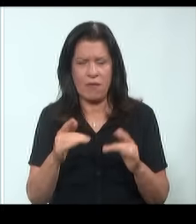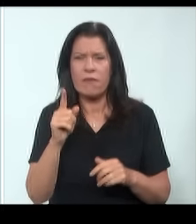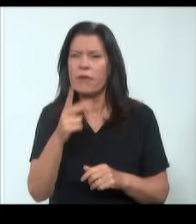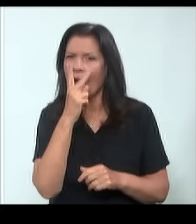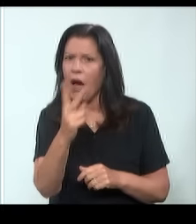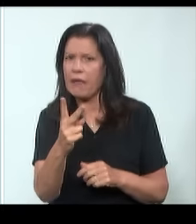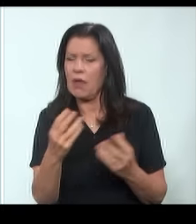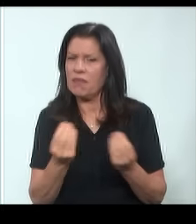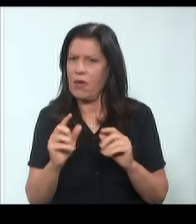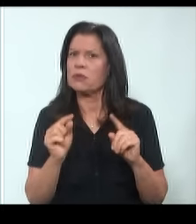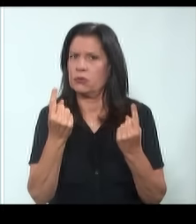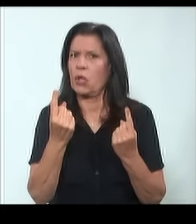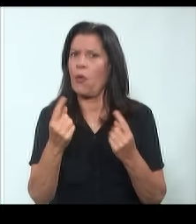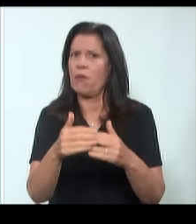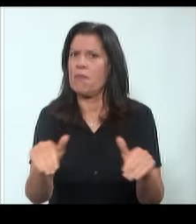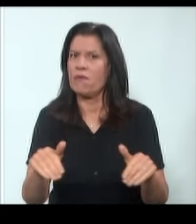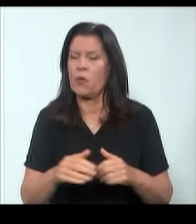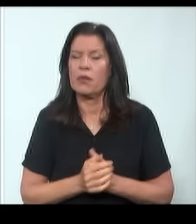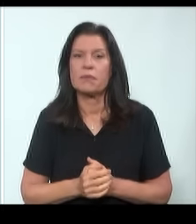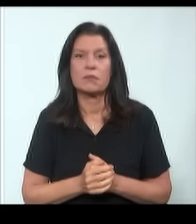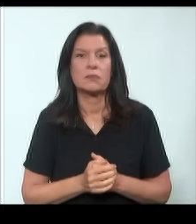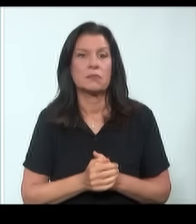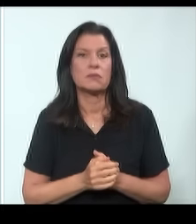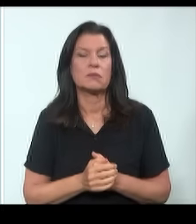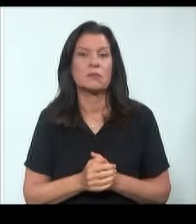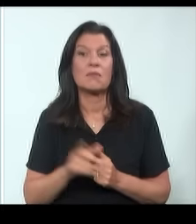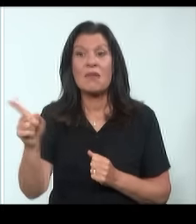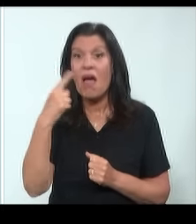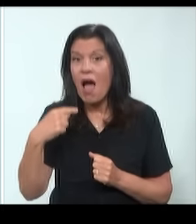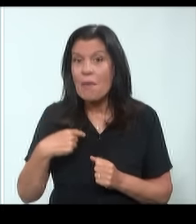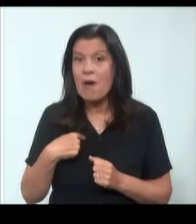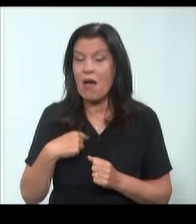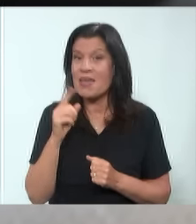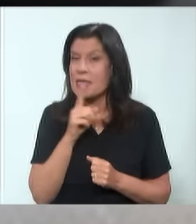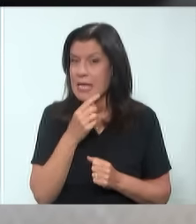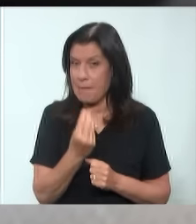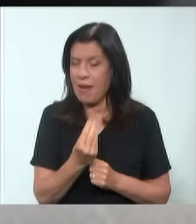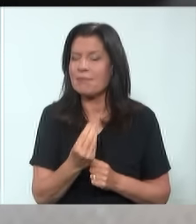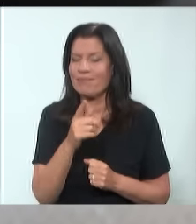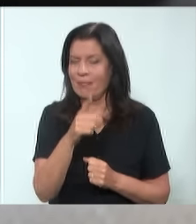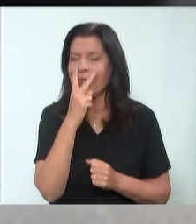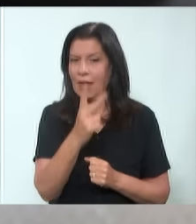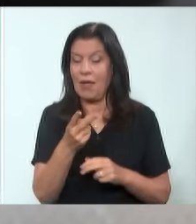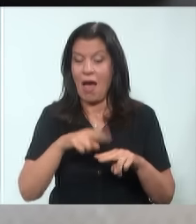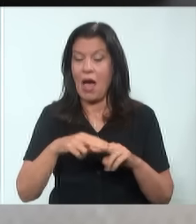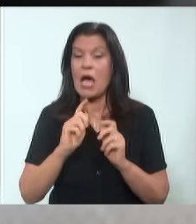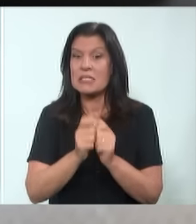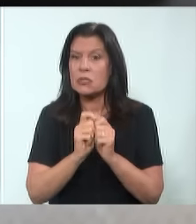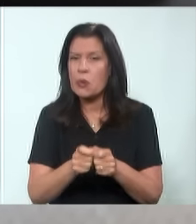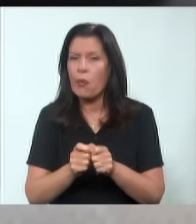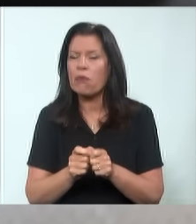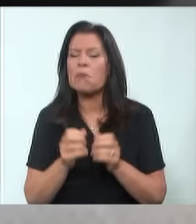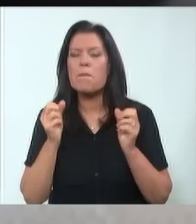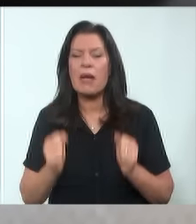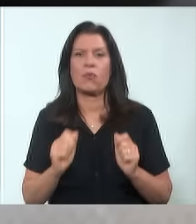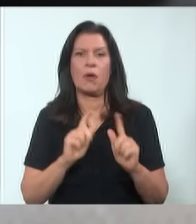יוצאות דופן. היא אמרה לי, אם אחרי סוכות תהיה מלחמה. ואני כאילו אמרתי, אוקיי, כאילו